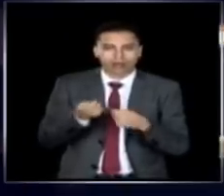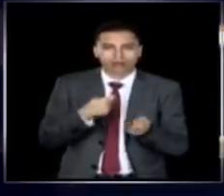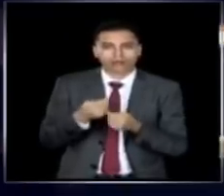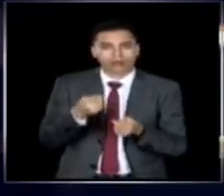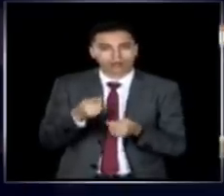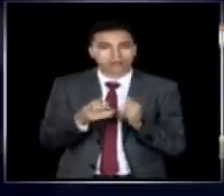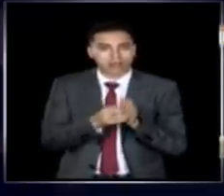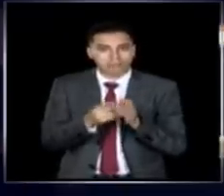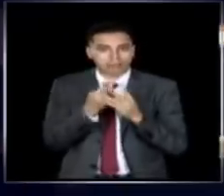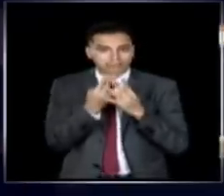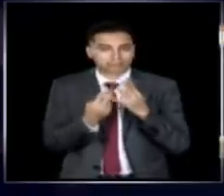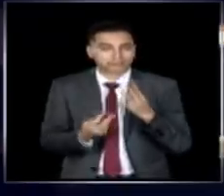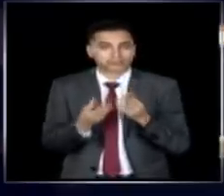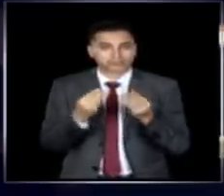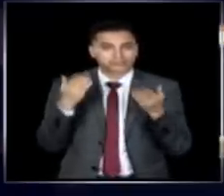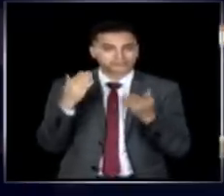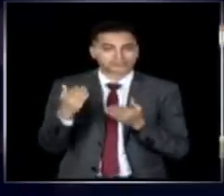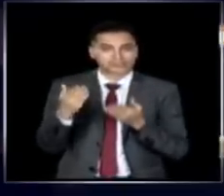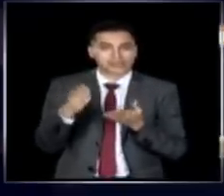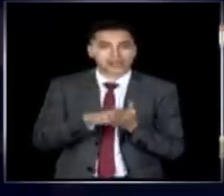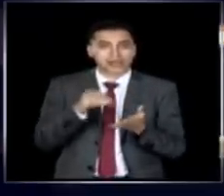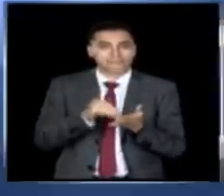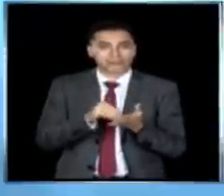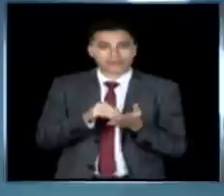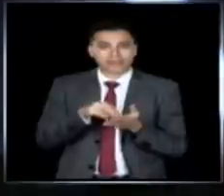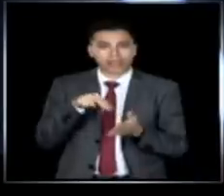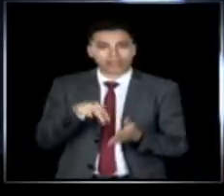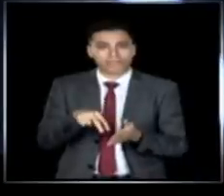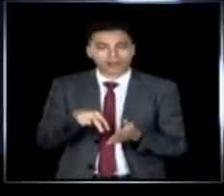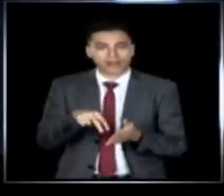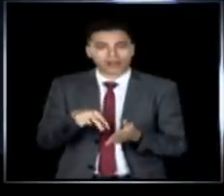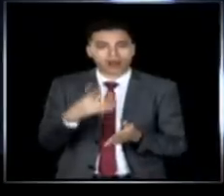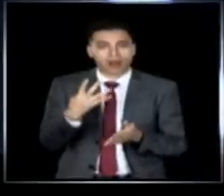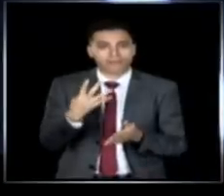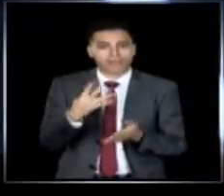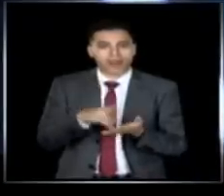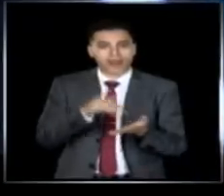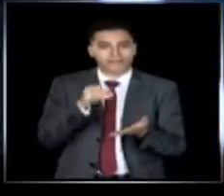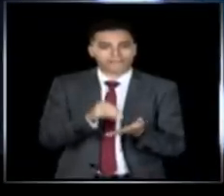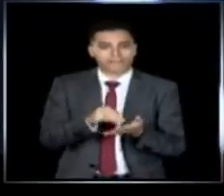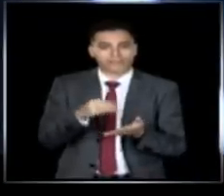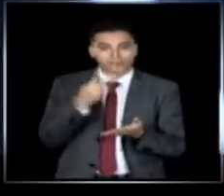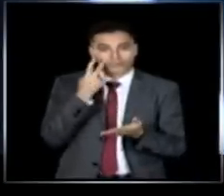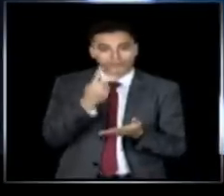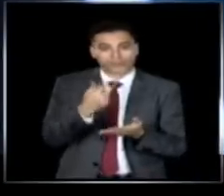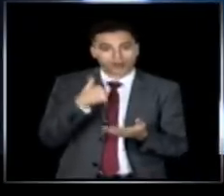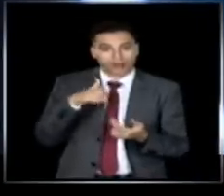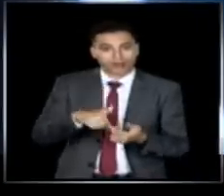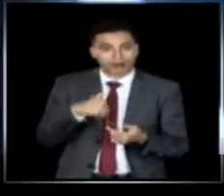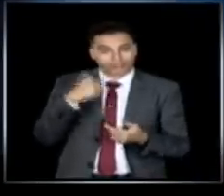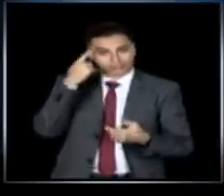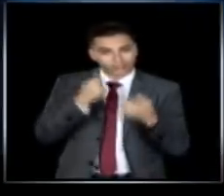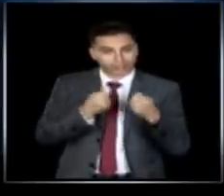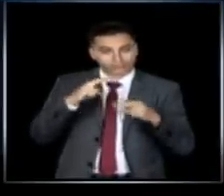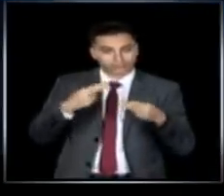هيمثل جامعة اسكندرية في ماتش النهاردة 8 طلاب، هيبتدي منهم 4. أنا نازلة النهاردة في فقرة تحت الضغط، والتيم قاعد يمرني كتير على أجواء